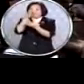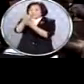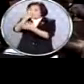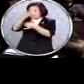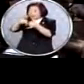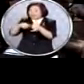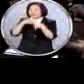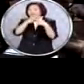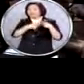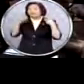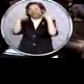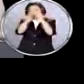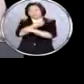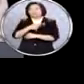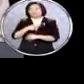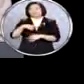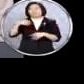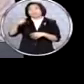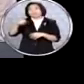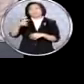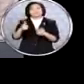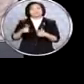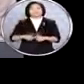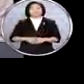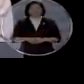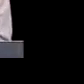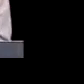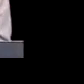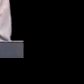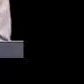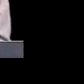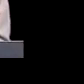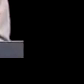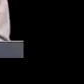席，你误会了。 第三阶段到此结束。